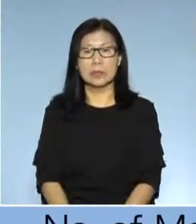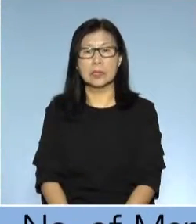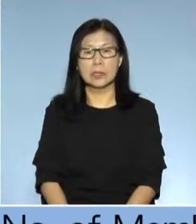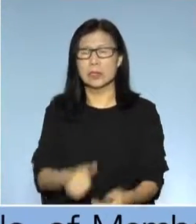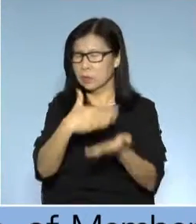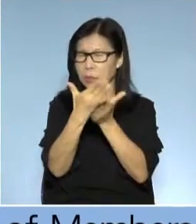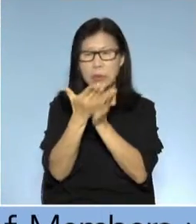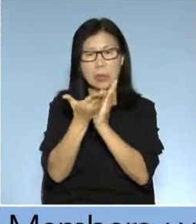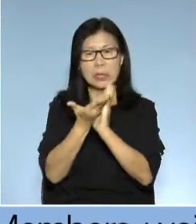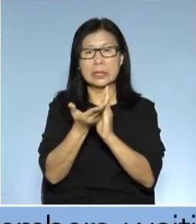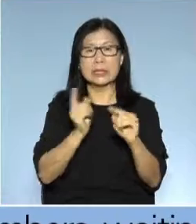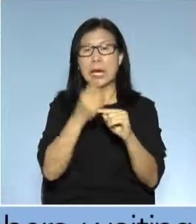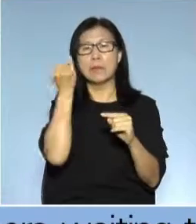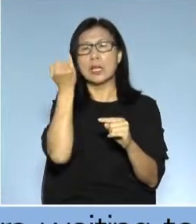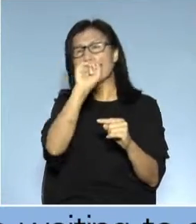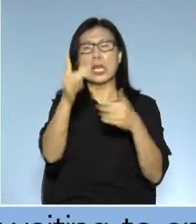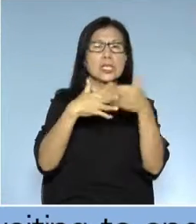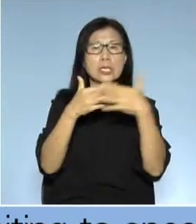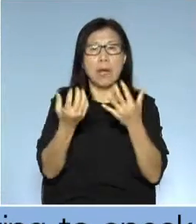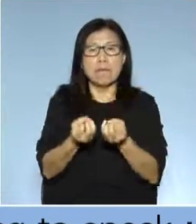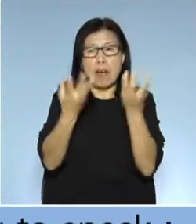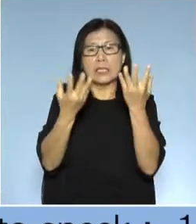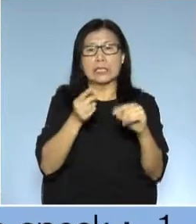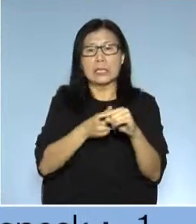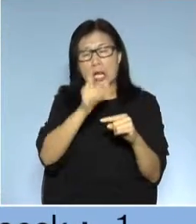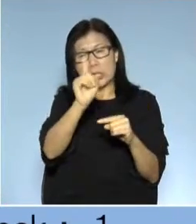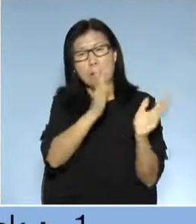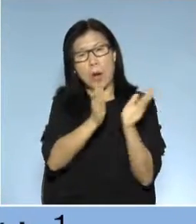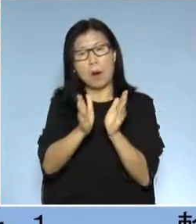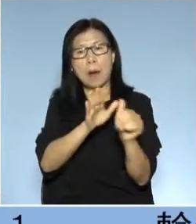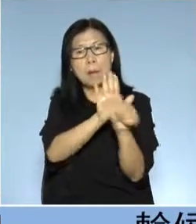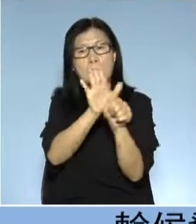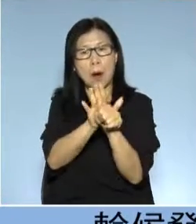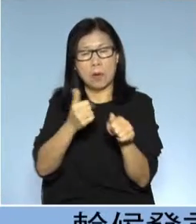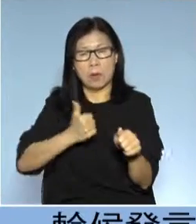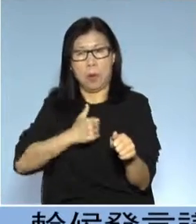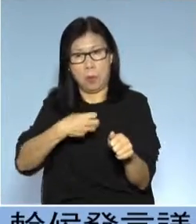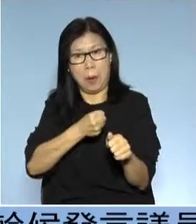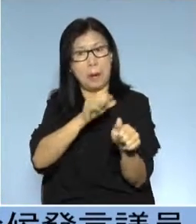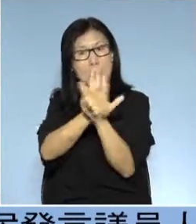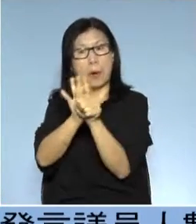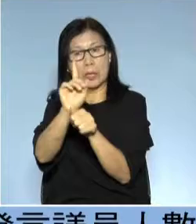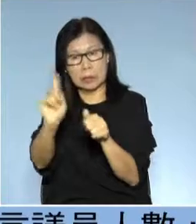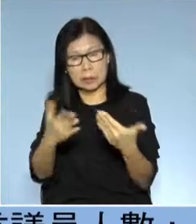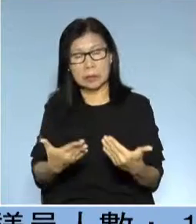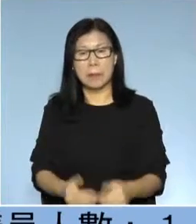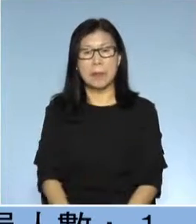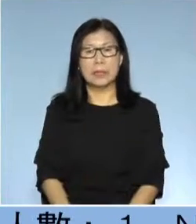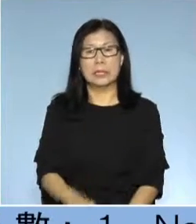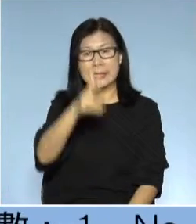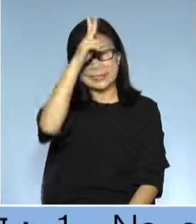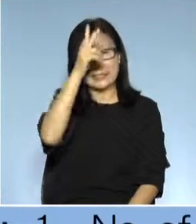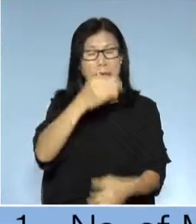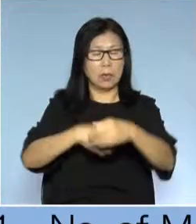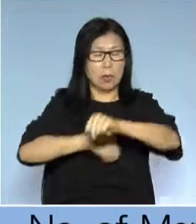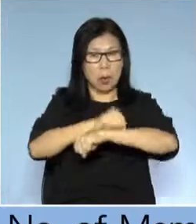種不能預期嘅發生嘅事嘅時候，我哋又要點去幫翻啲僱主去處理咧？我相信我哋勞福局同埋我哋勞